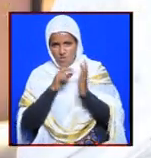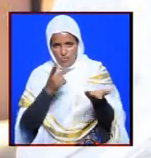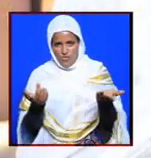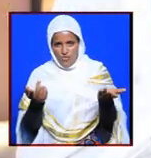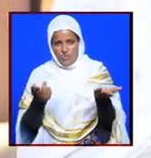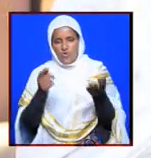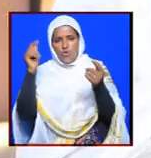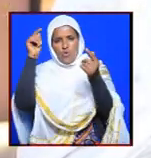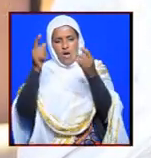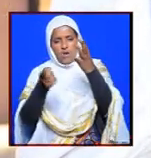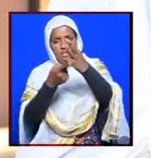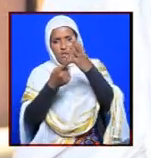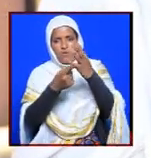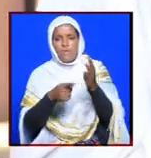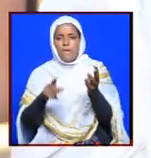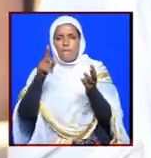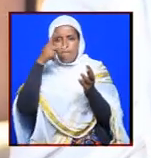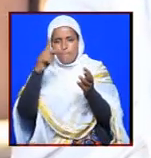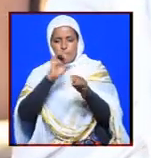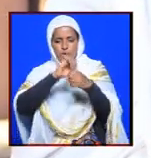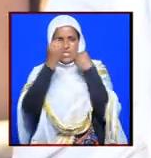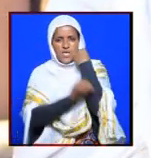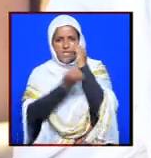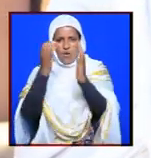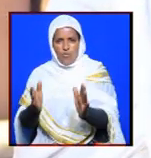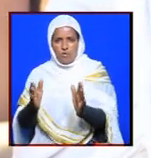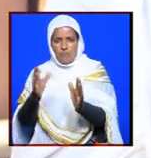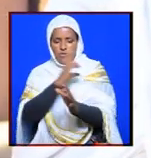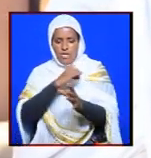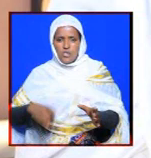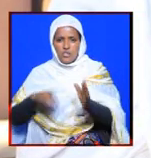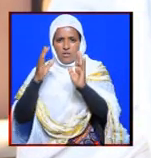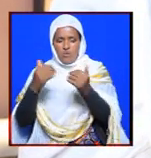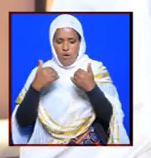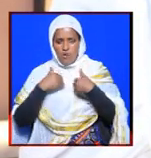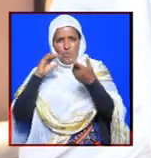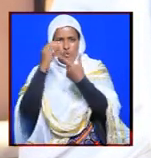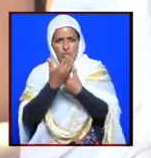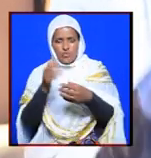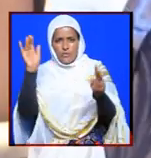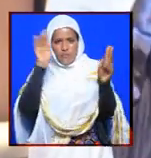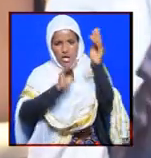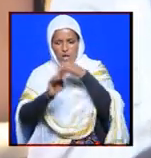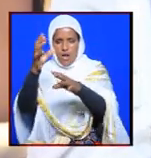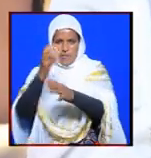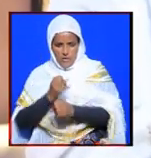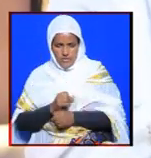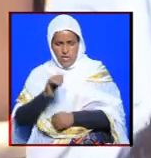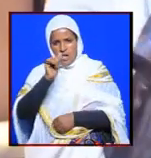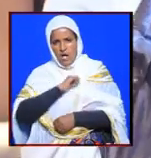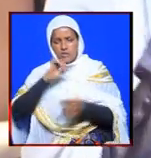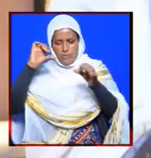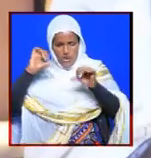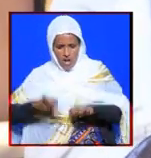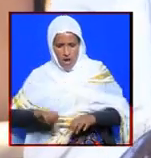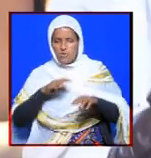የሚያደርሰው። አራተኛው ፕሮቴስታንቲዝም መሰረታዊ የክርስትና ነባራዊ እሴቶች ከሆኑ መከራ መቀበል፣